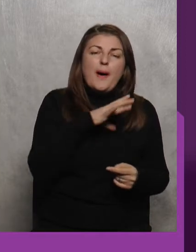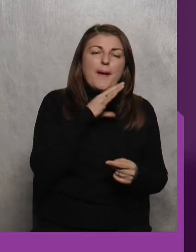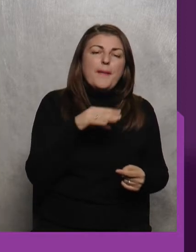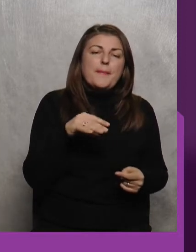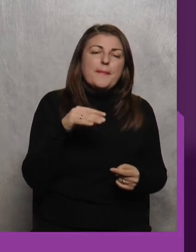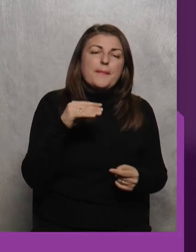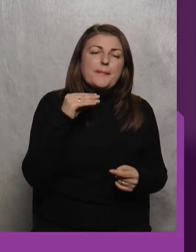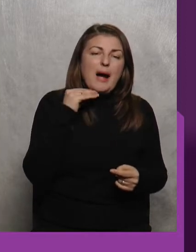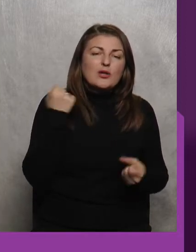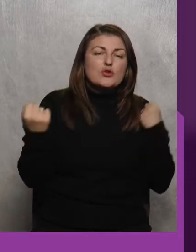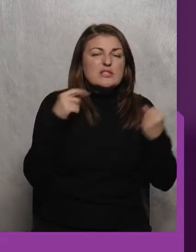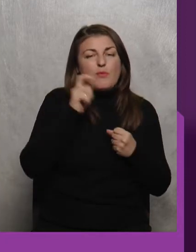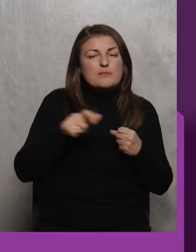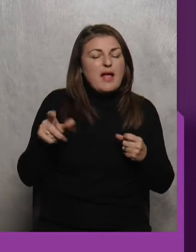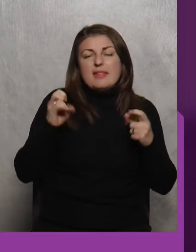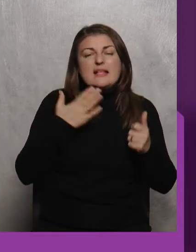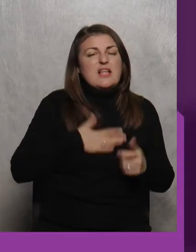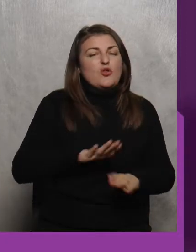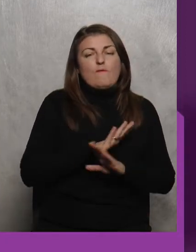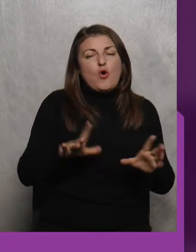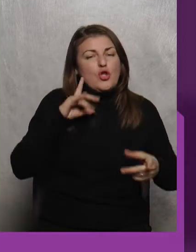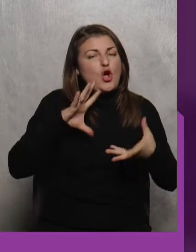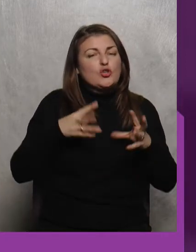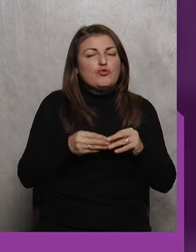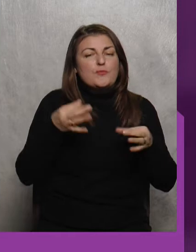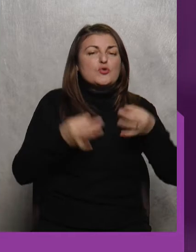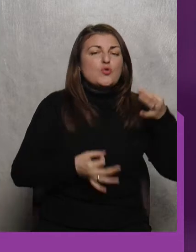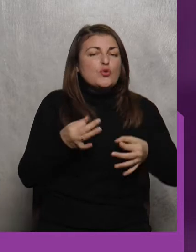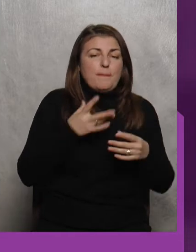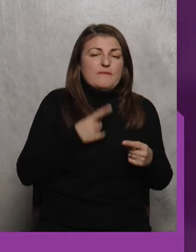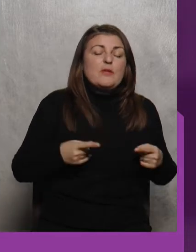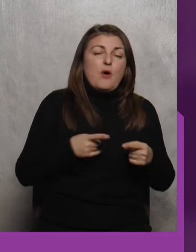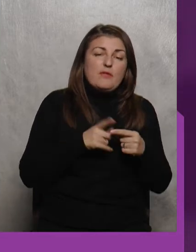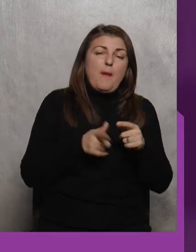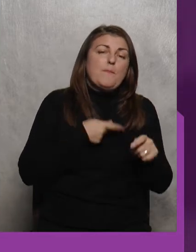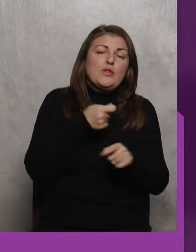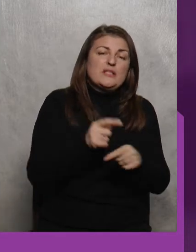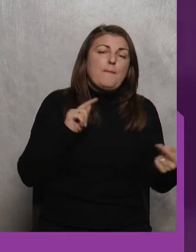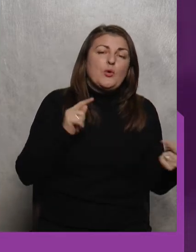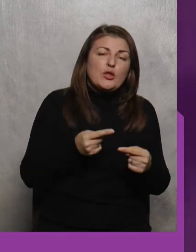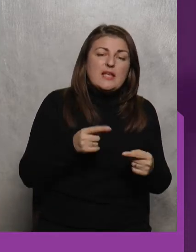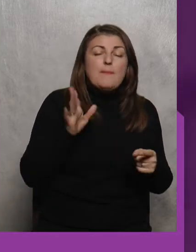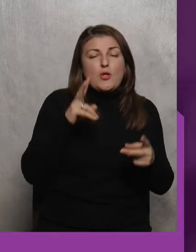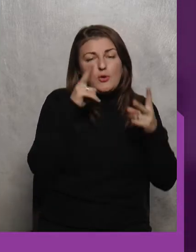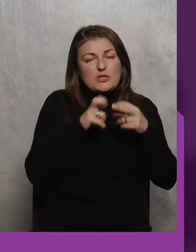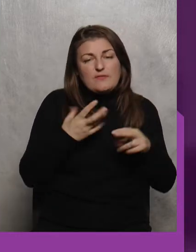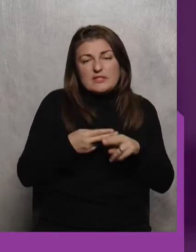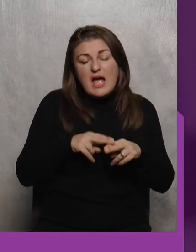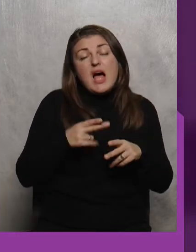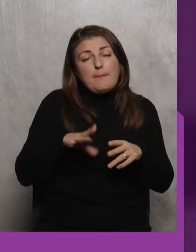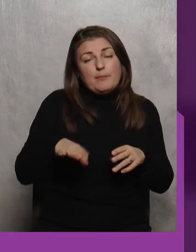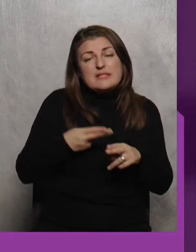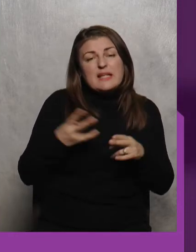багато спортсменів незадоволені рішенням суддів, відповідно, подається протест, потім розглядається це все, а це